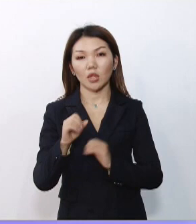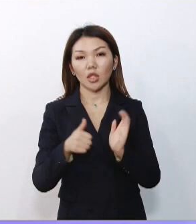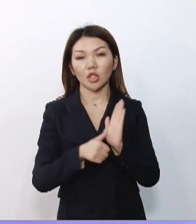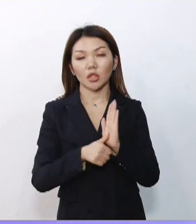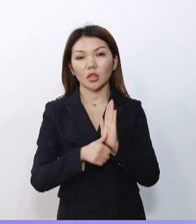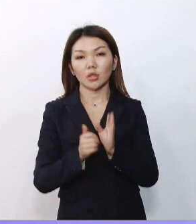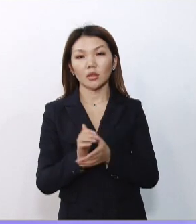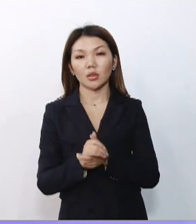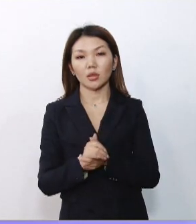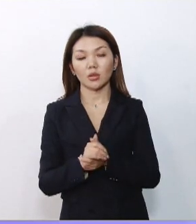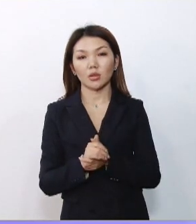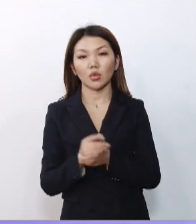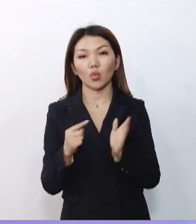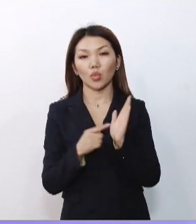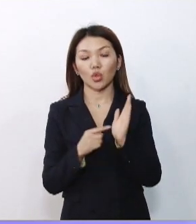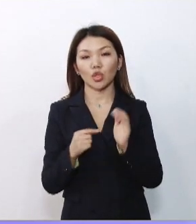на